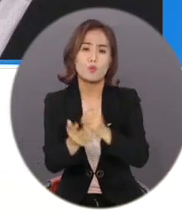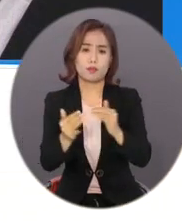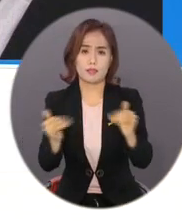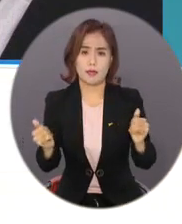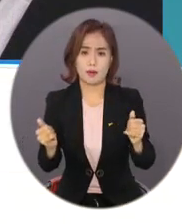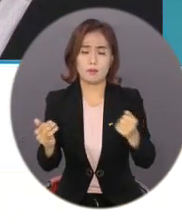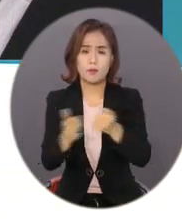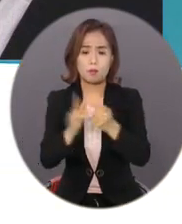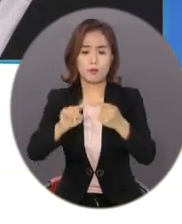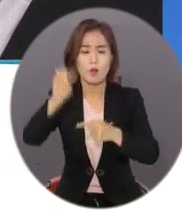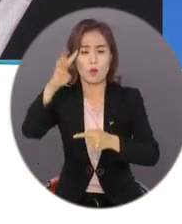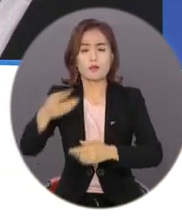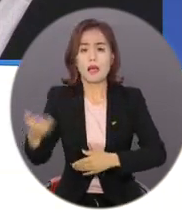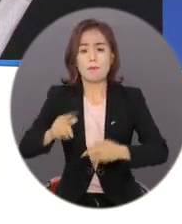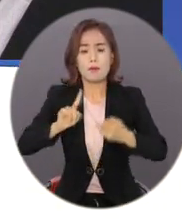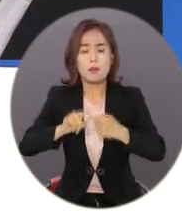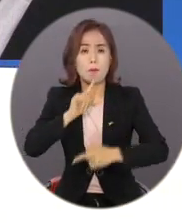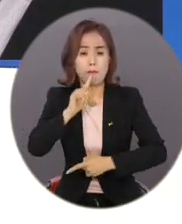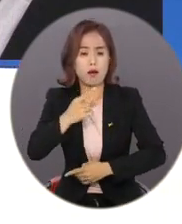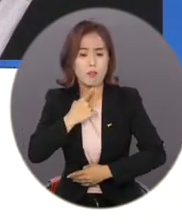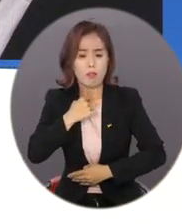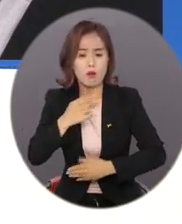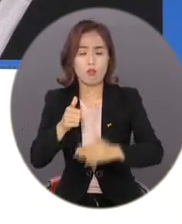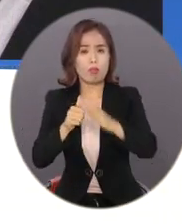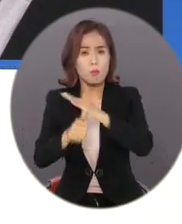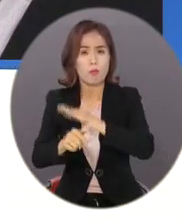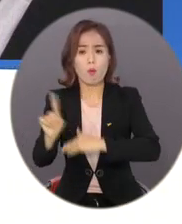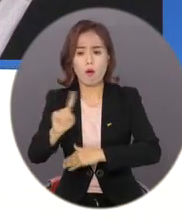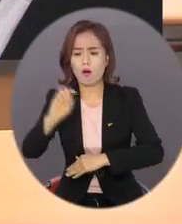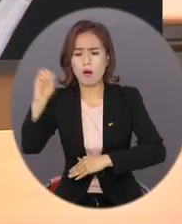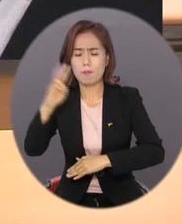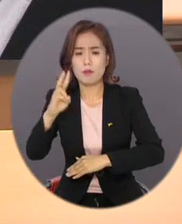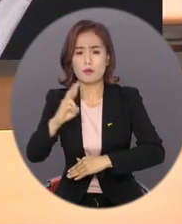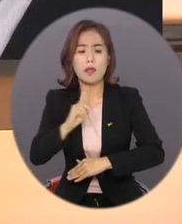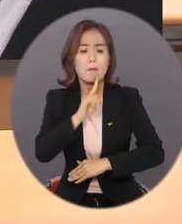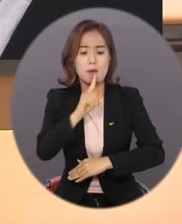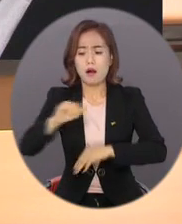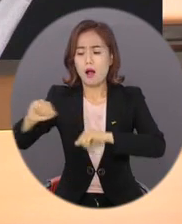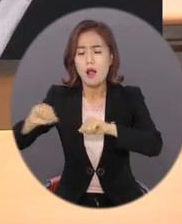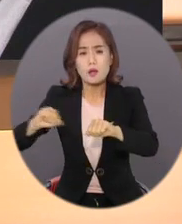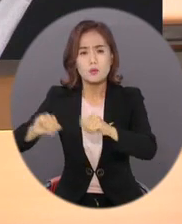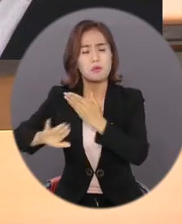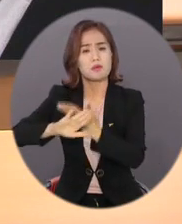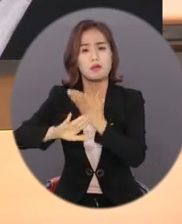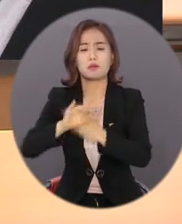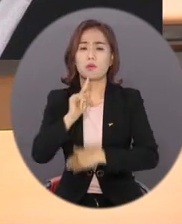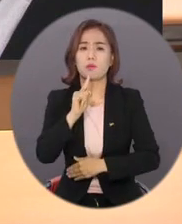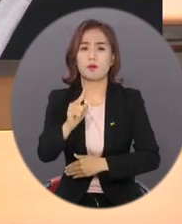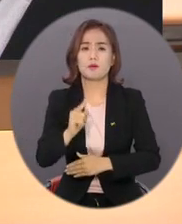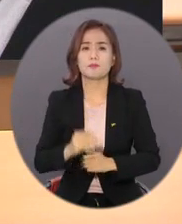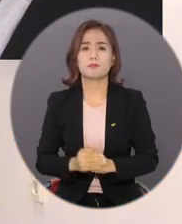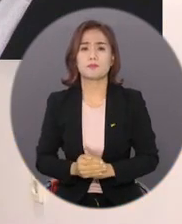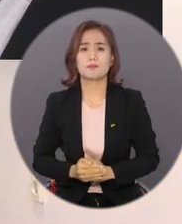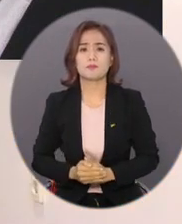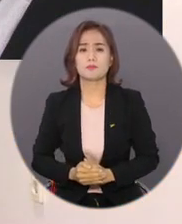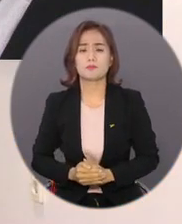사람이라며 광주의 아픔을 말했던 이준석 대표가 실제로는 다른 행동을 하고 있다고